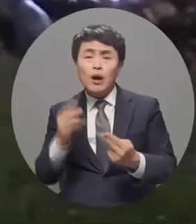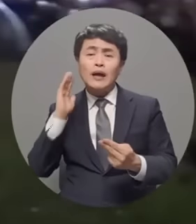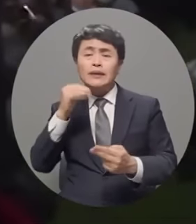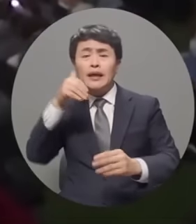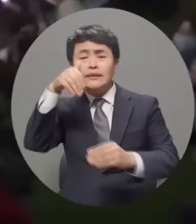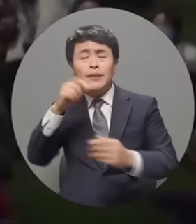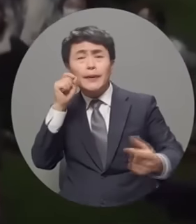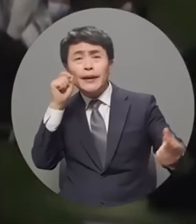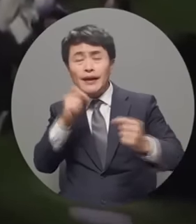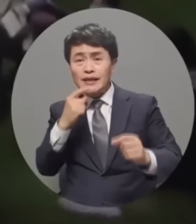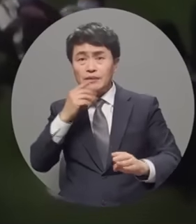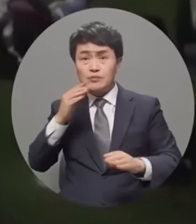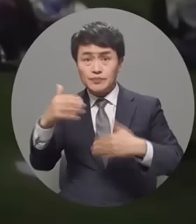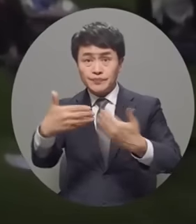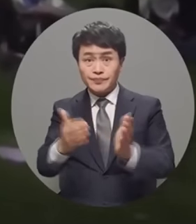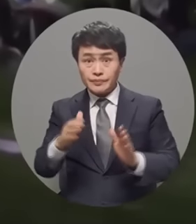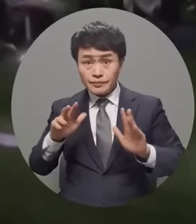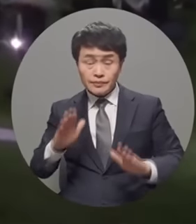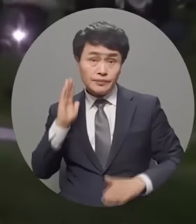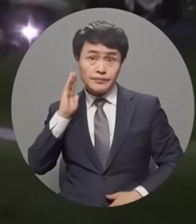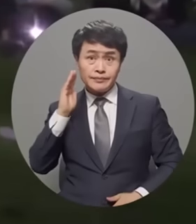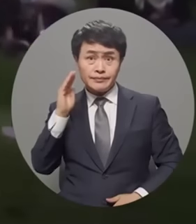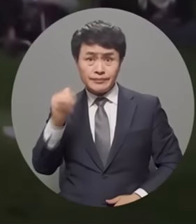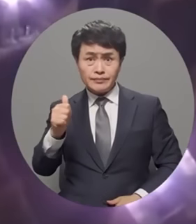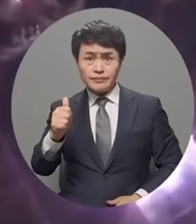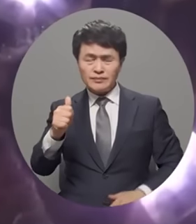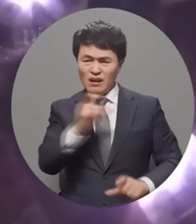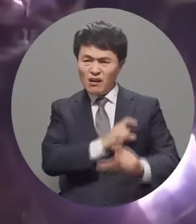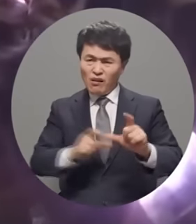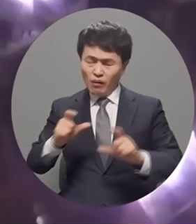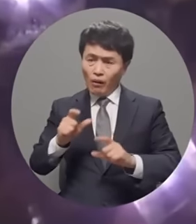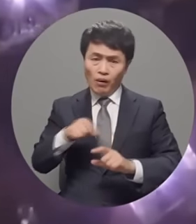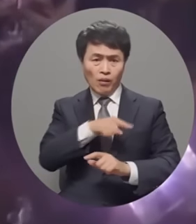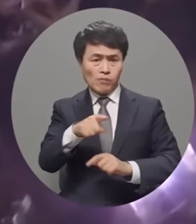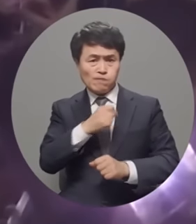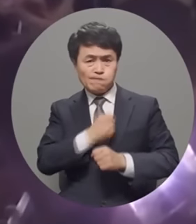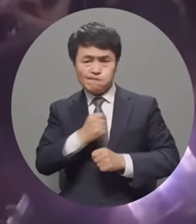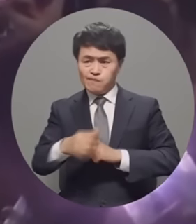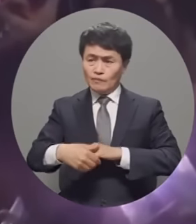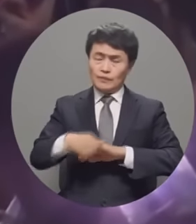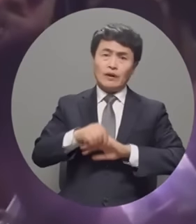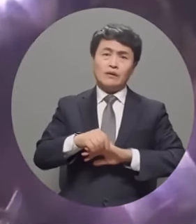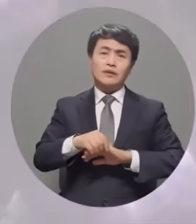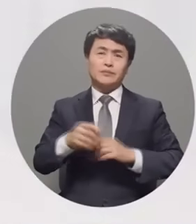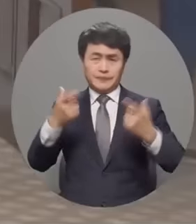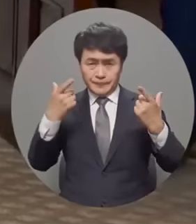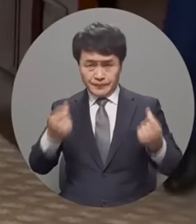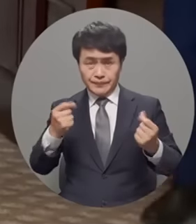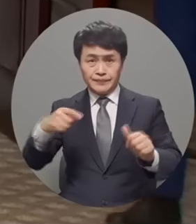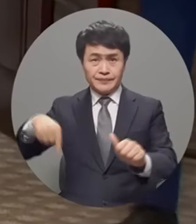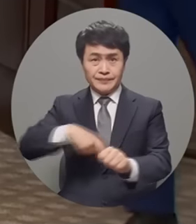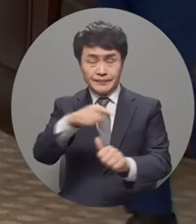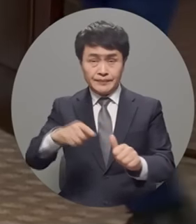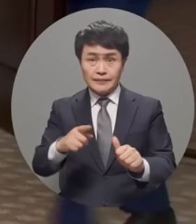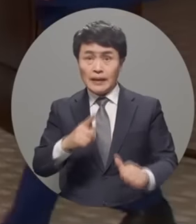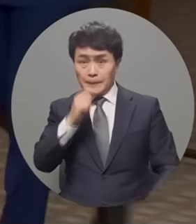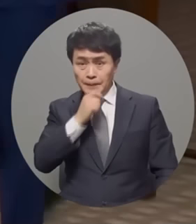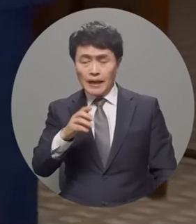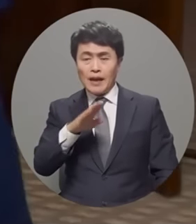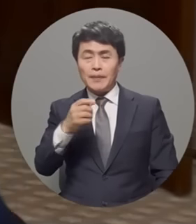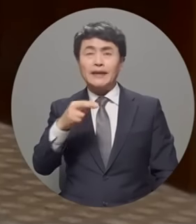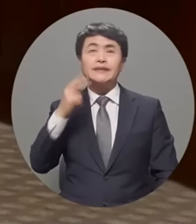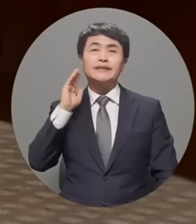두고 민주당 후보인 현직 대통령에게 중대 걸림돌로 출연했다는 점도 똑같습니다. 침묵하던 바이든